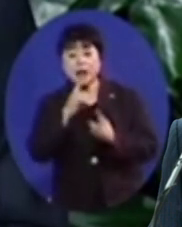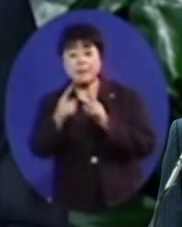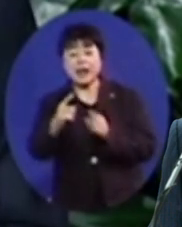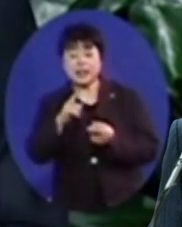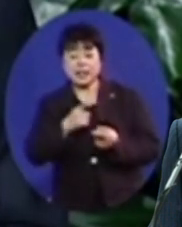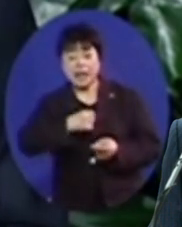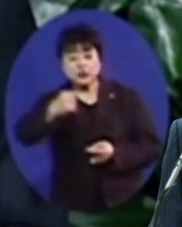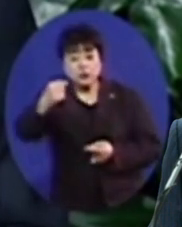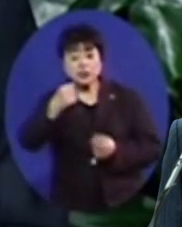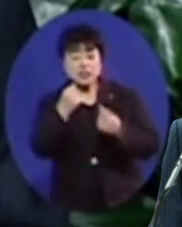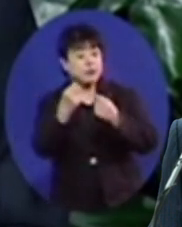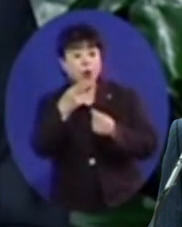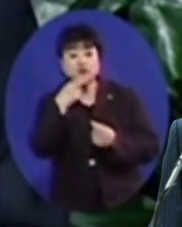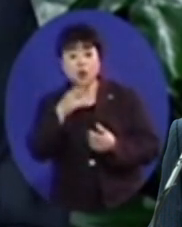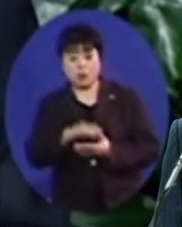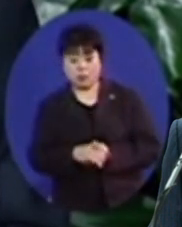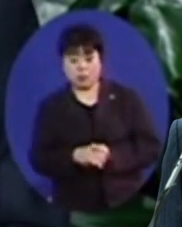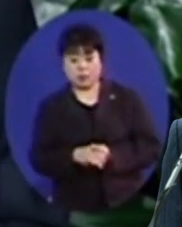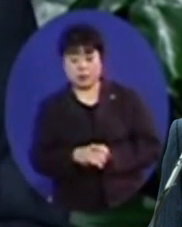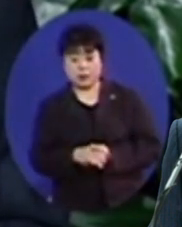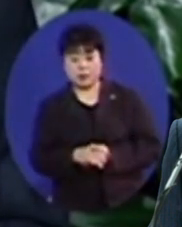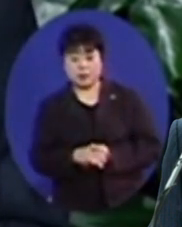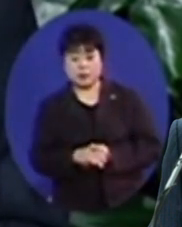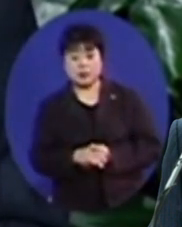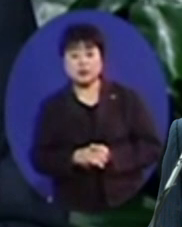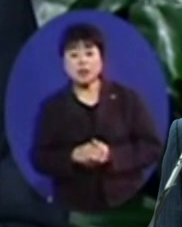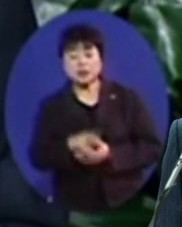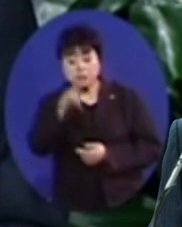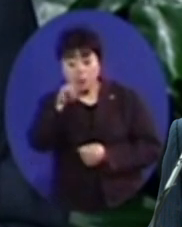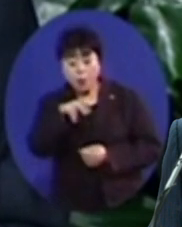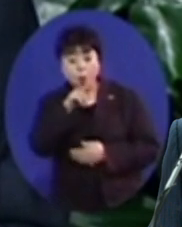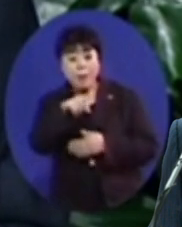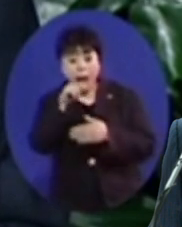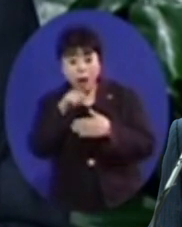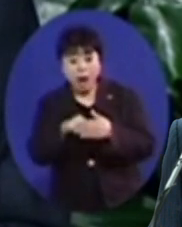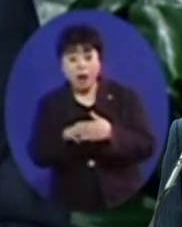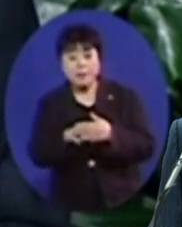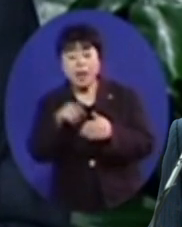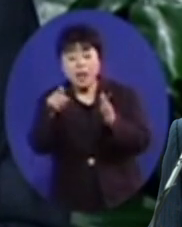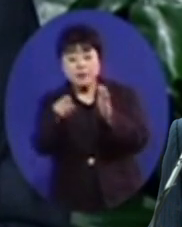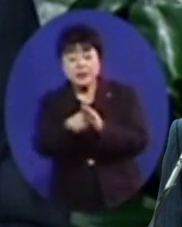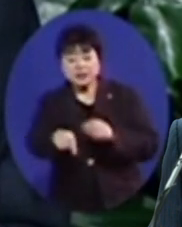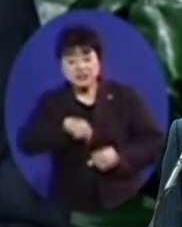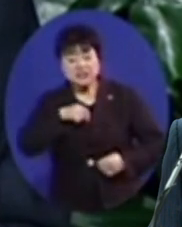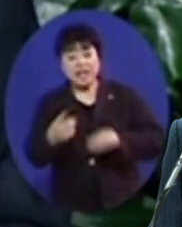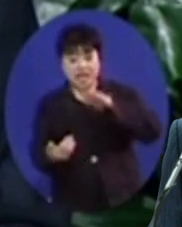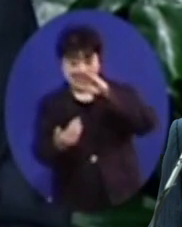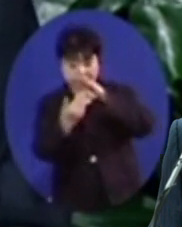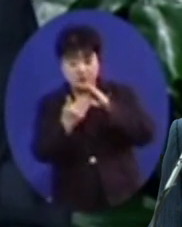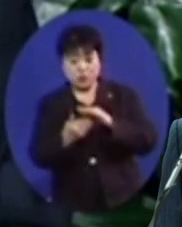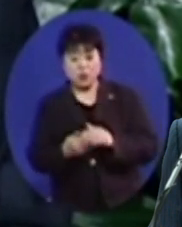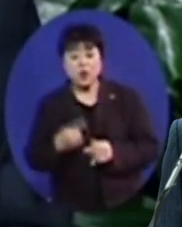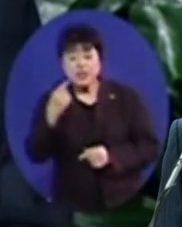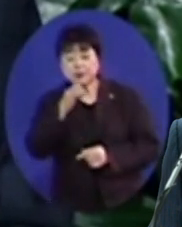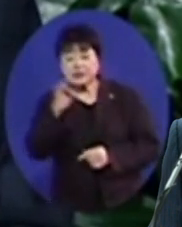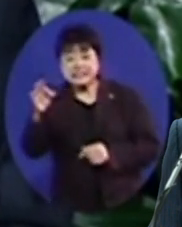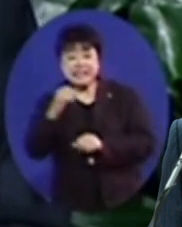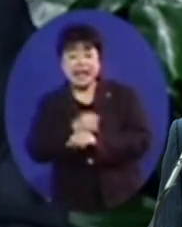자체로 가지고서는 힘이 안 됩니다. 일단 우리가 그것을 마음에 믿어 의하고 입으로